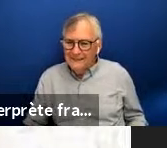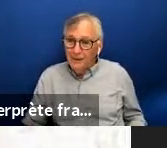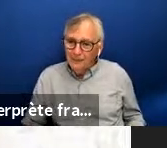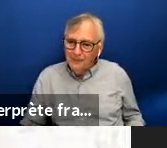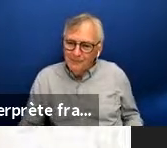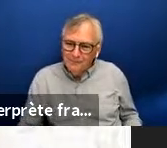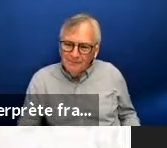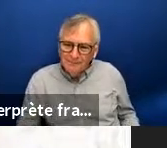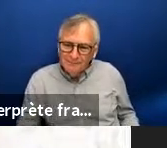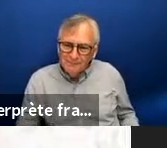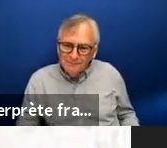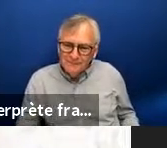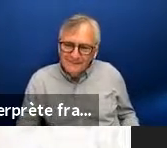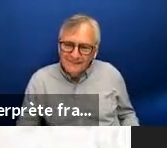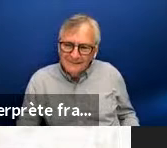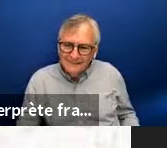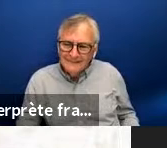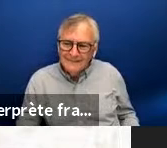Ça va?